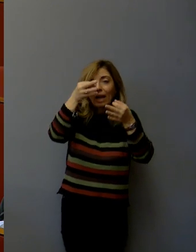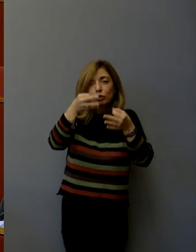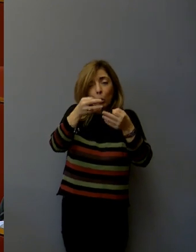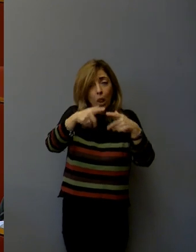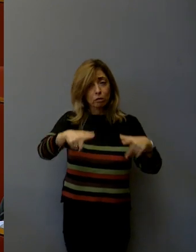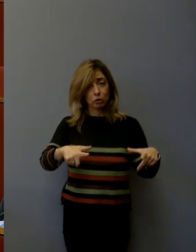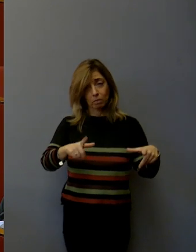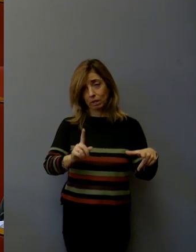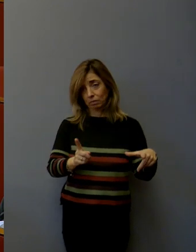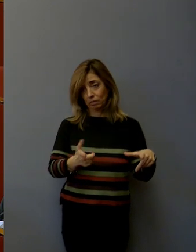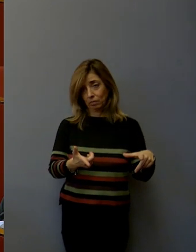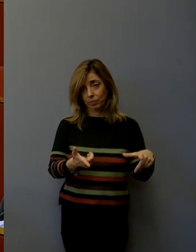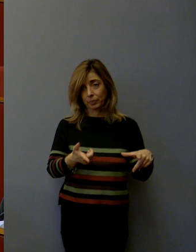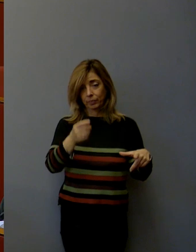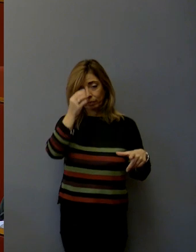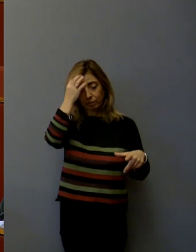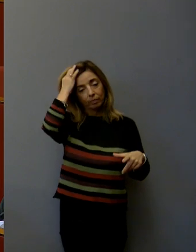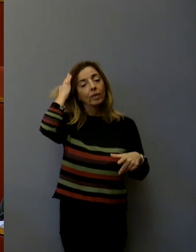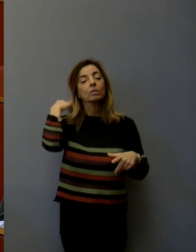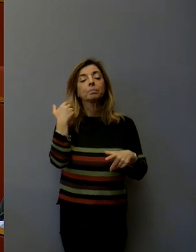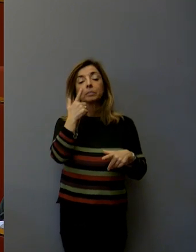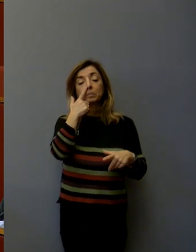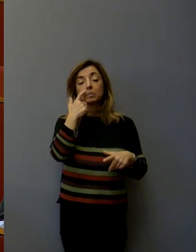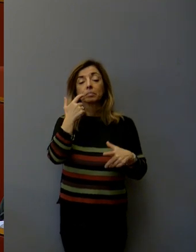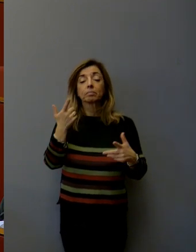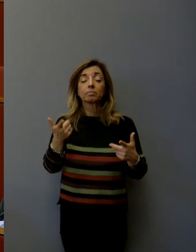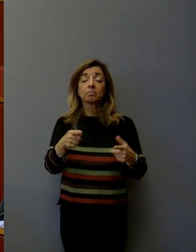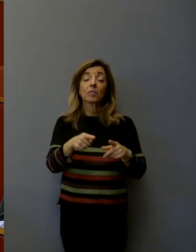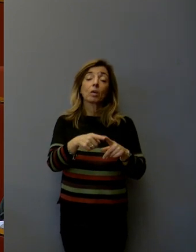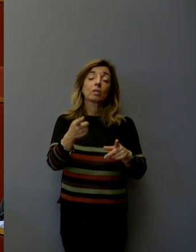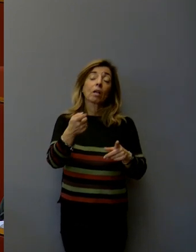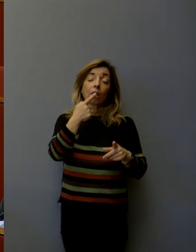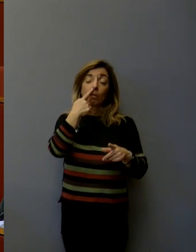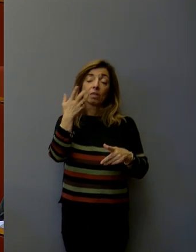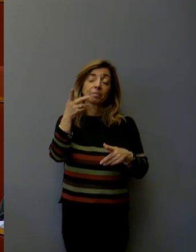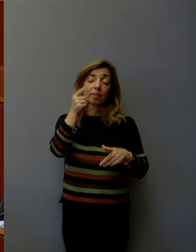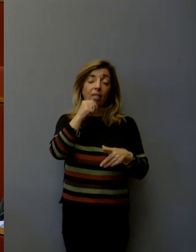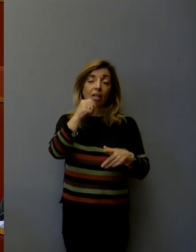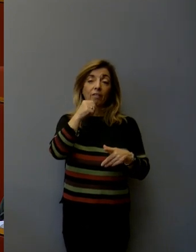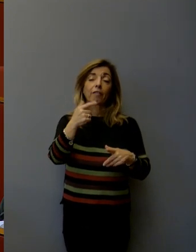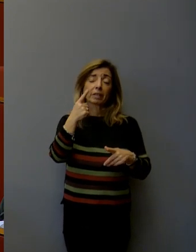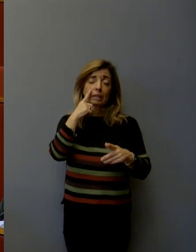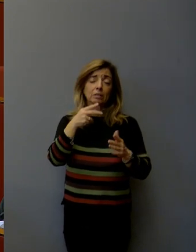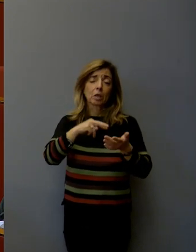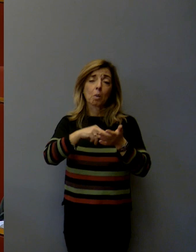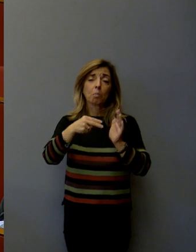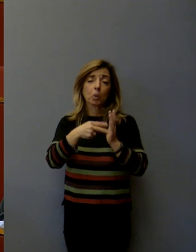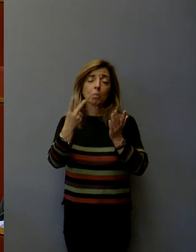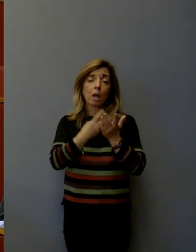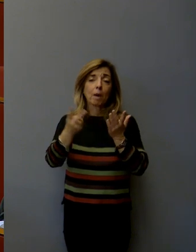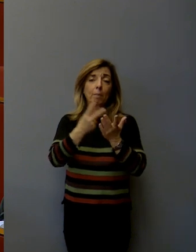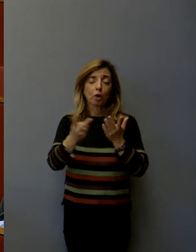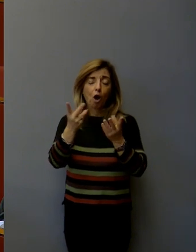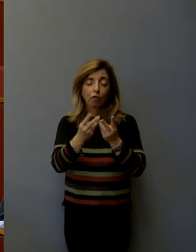questo è al massimo far finta di occuparsi di una cosa ma proprio volerla dire generosamente